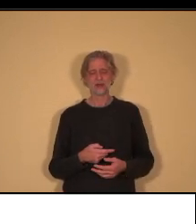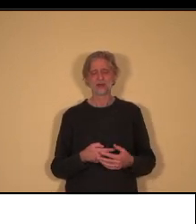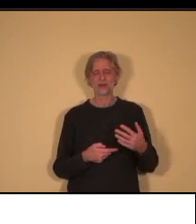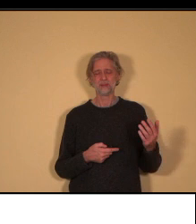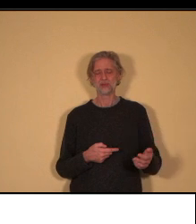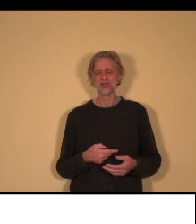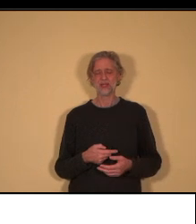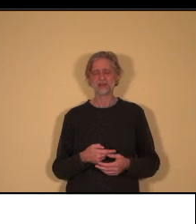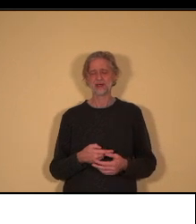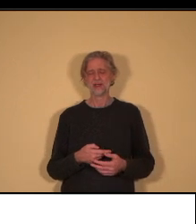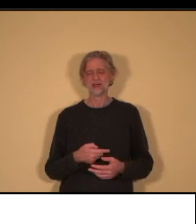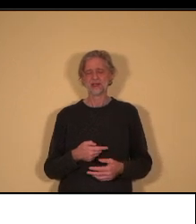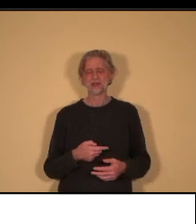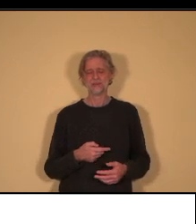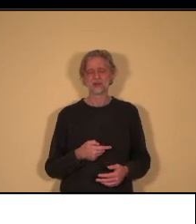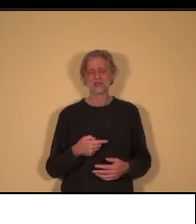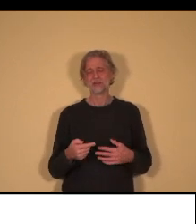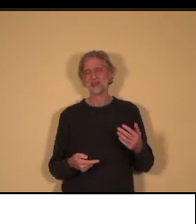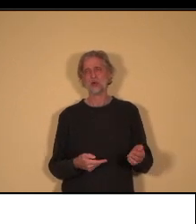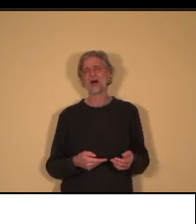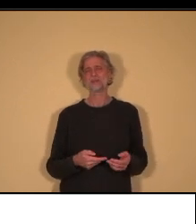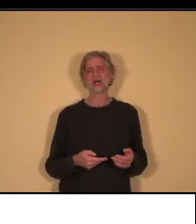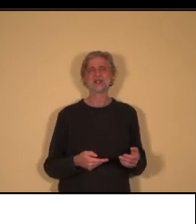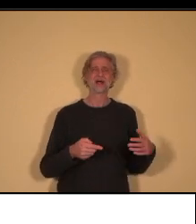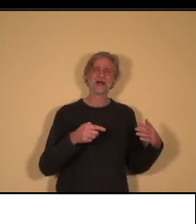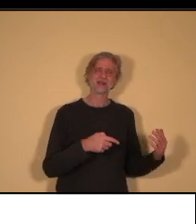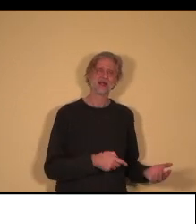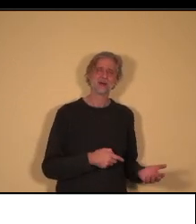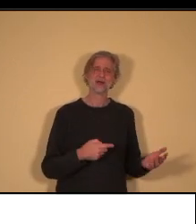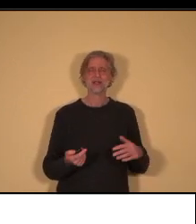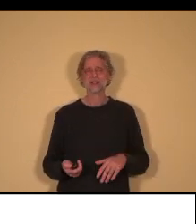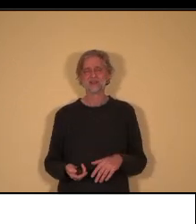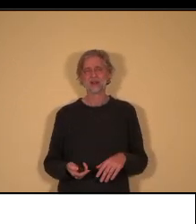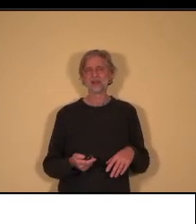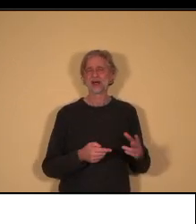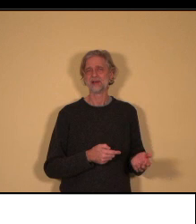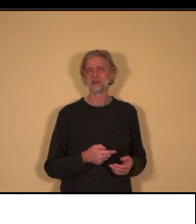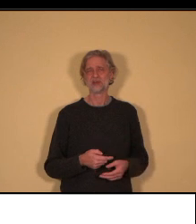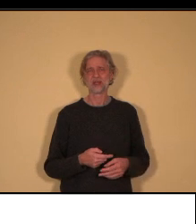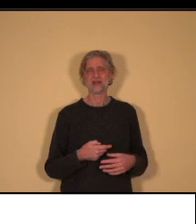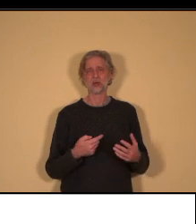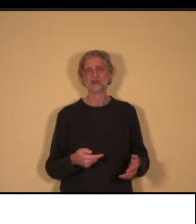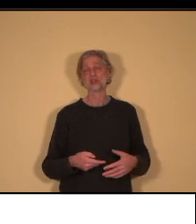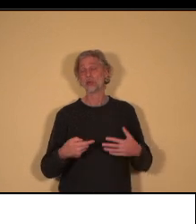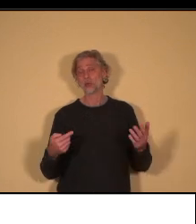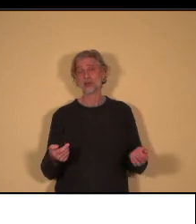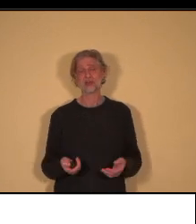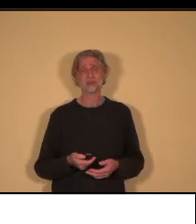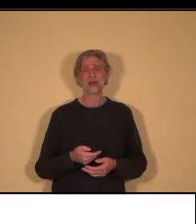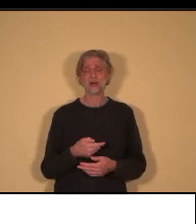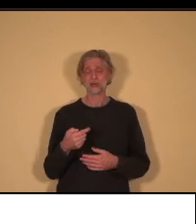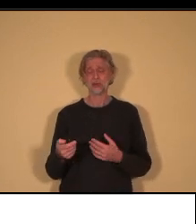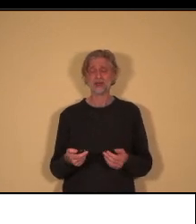Polyethylen, Glykol, Dimethylether. Die haben sehr hohe Abscheideraten, aber diese Chemikalien sind zum Teil toxisch oder